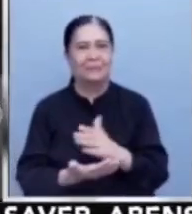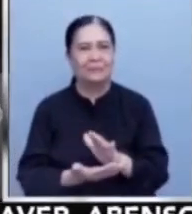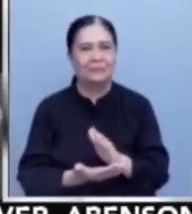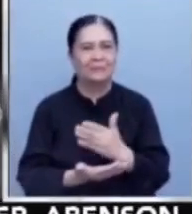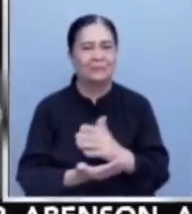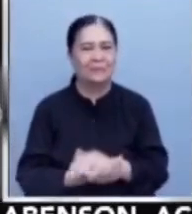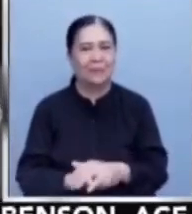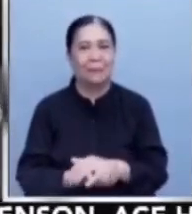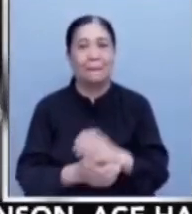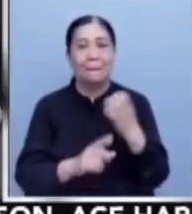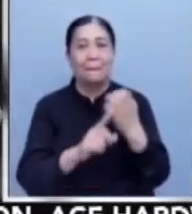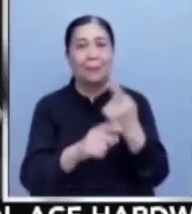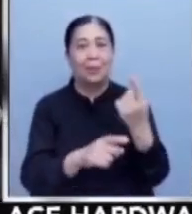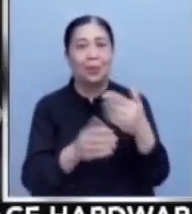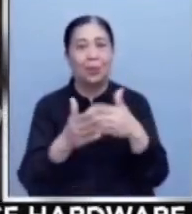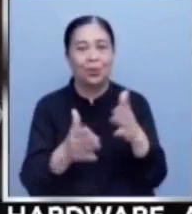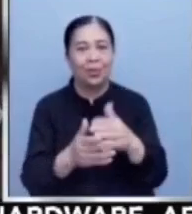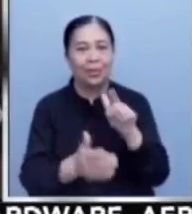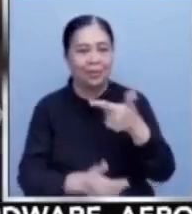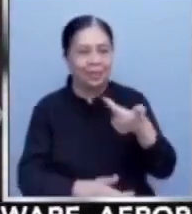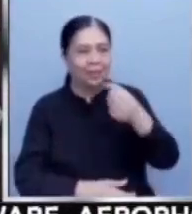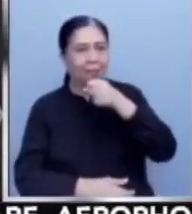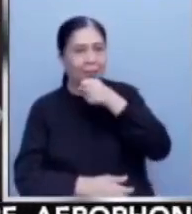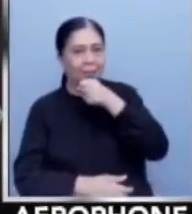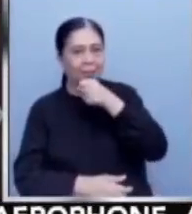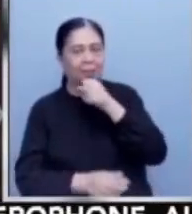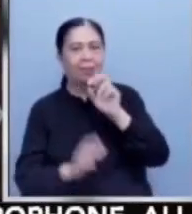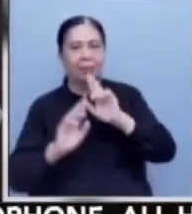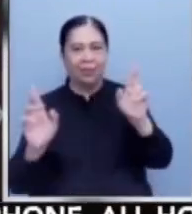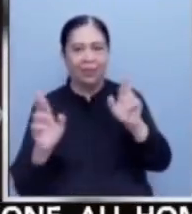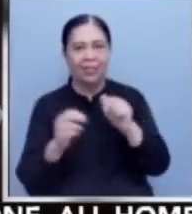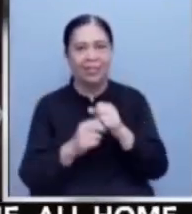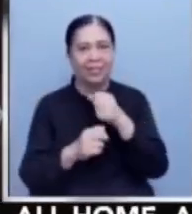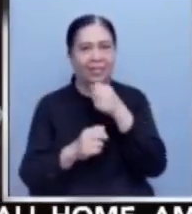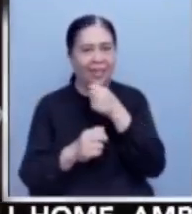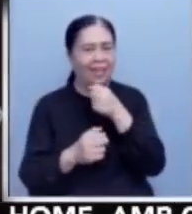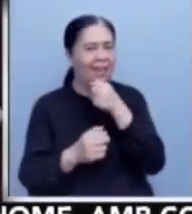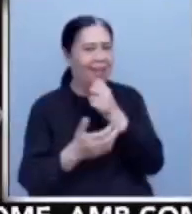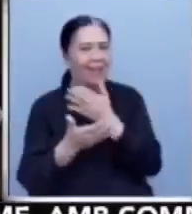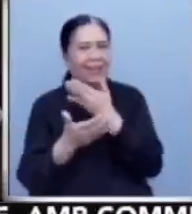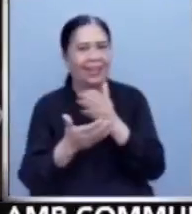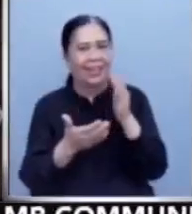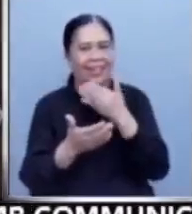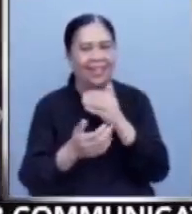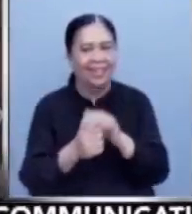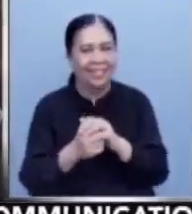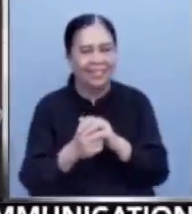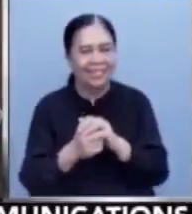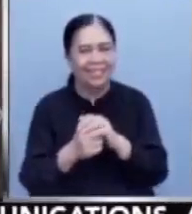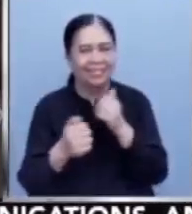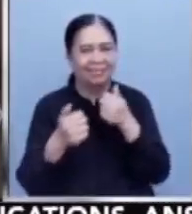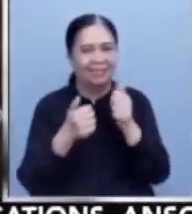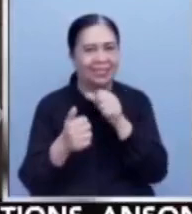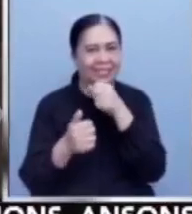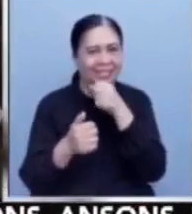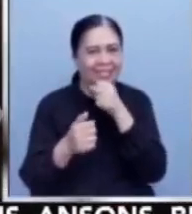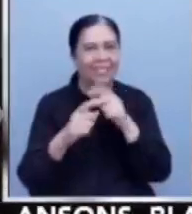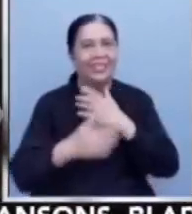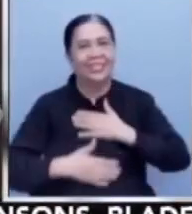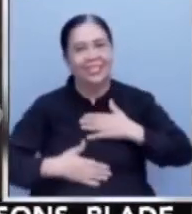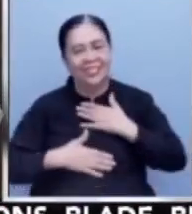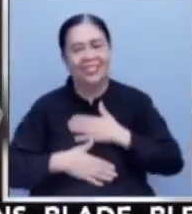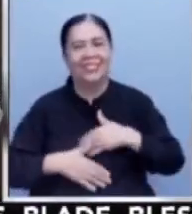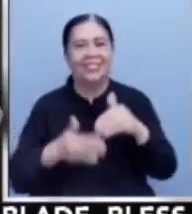Bawat estudyante pinapasahan ng mic, aba game agad na makipagbiritan. Kaya, magbiritan! Para mag-enjoy ang mga